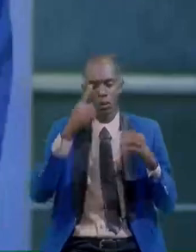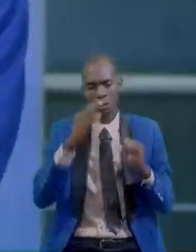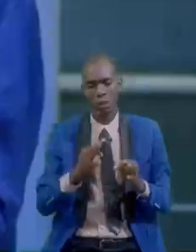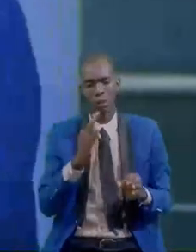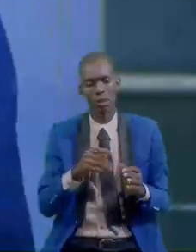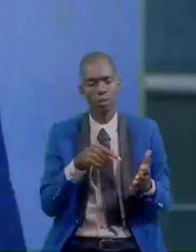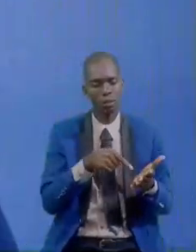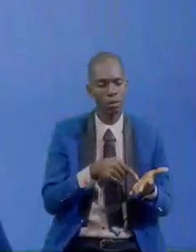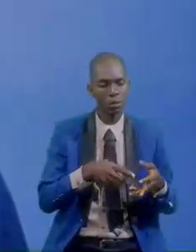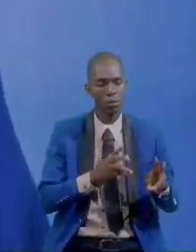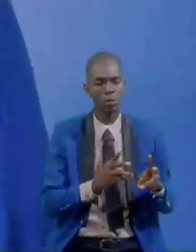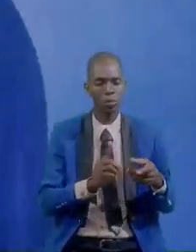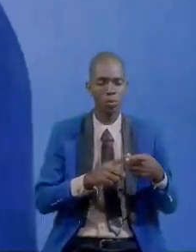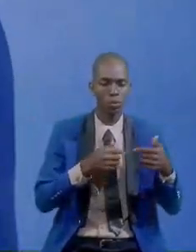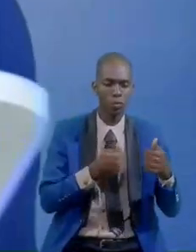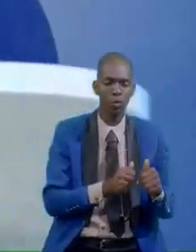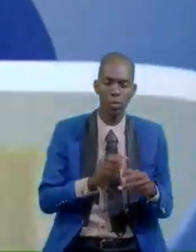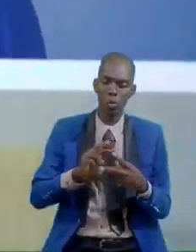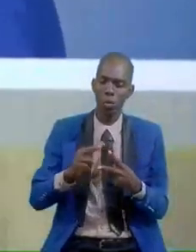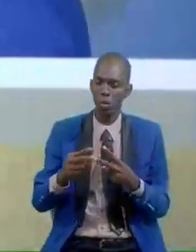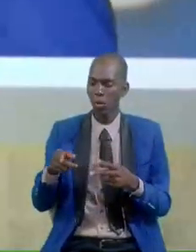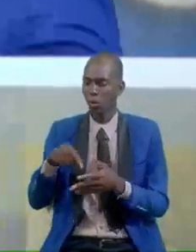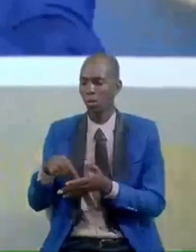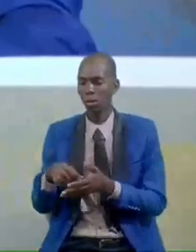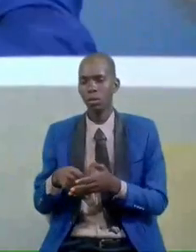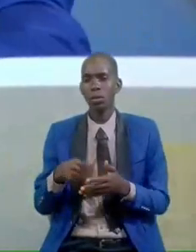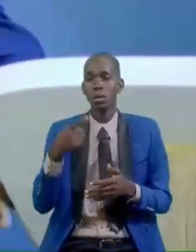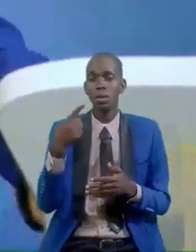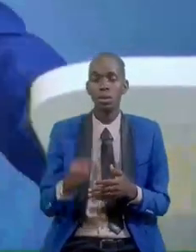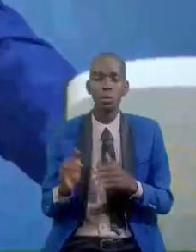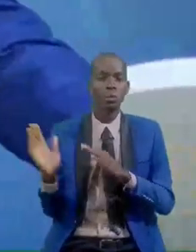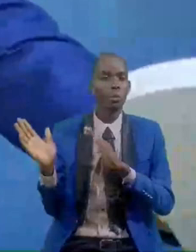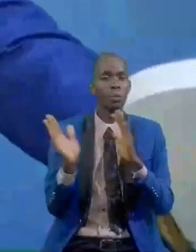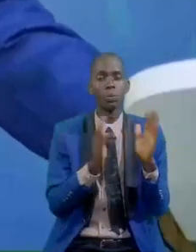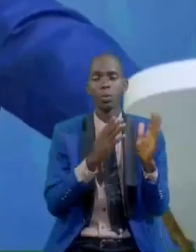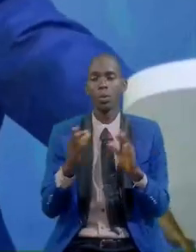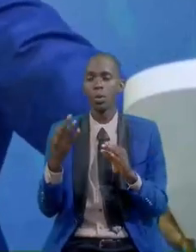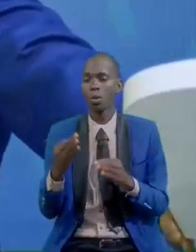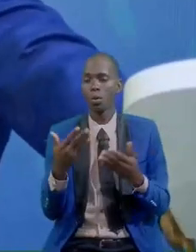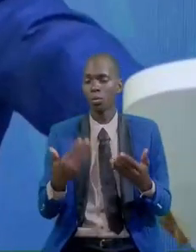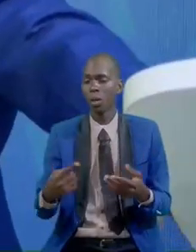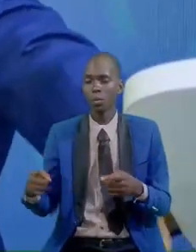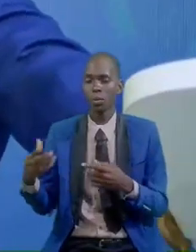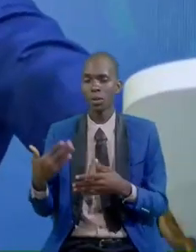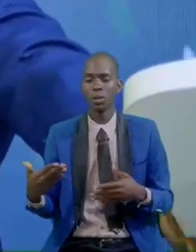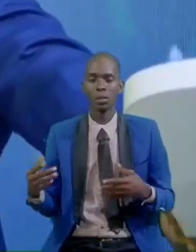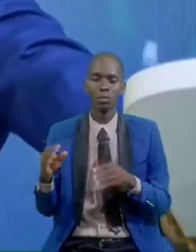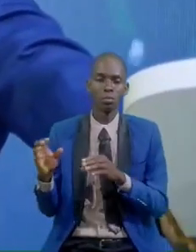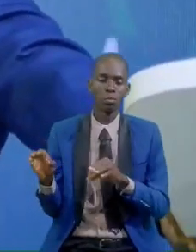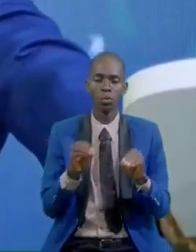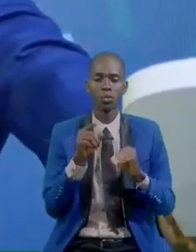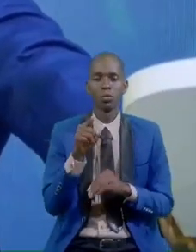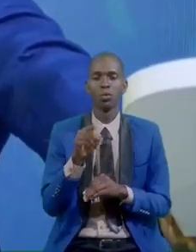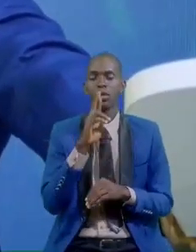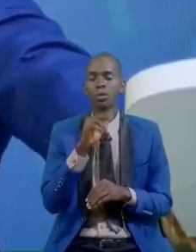de l'autre côté. Le vent des circonstances vous souffle et vous n'êtes pas un homme d'une seule